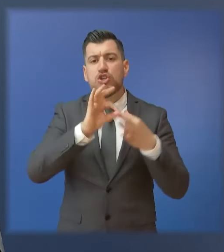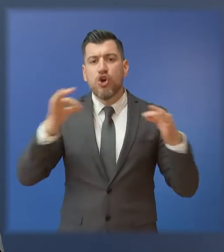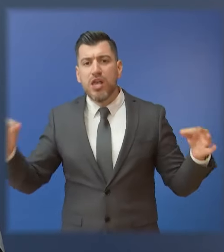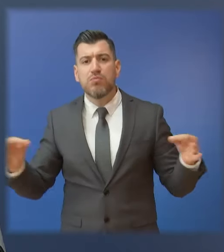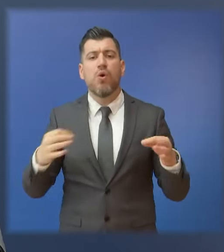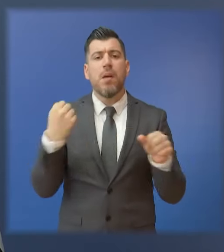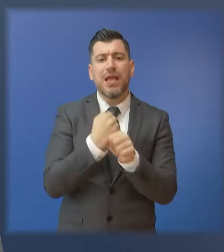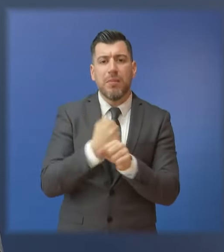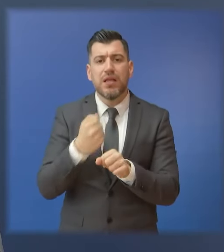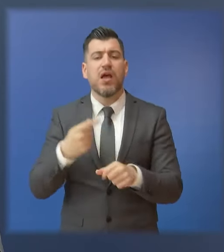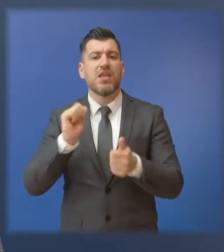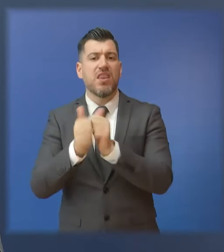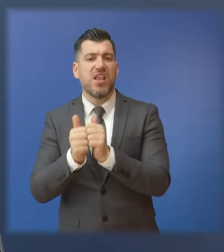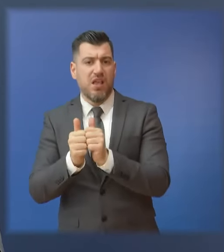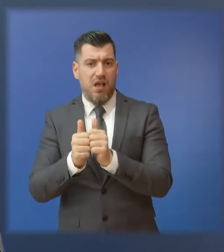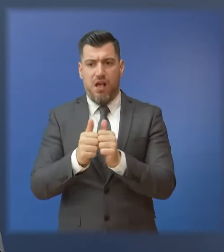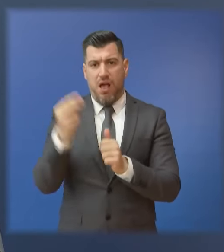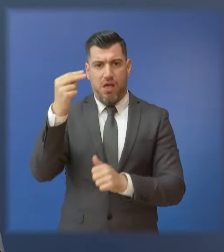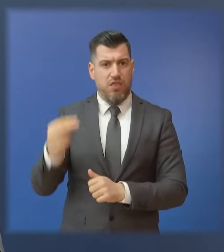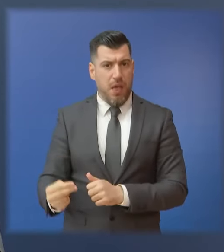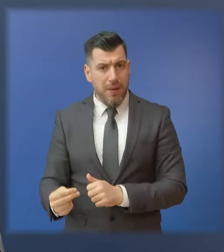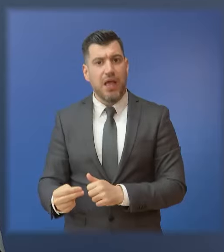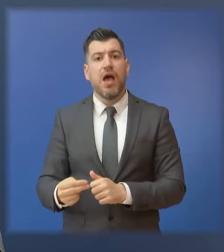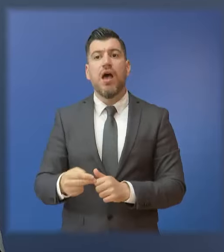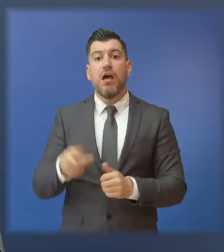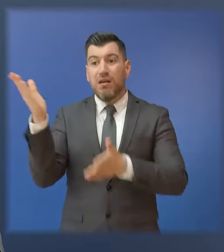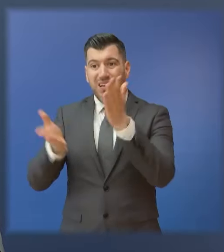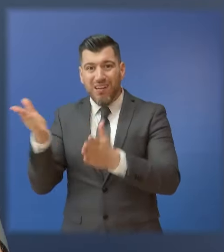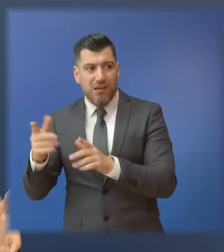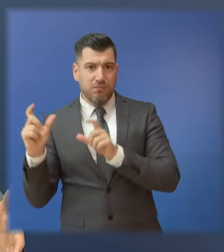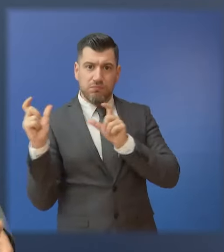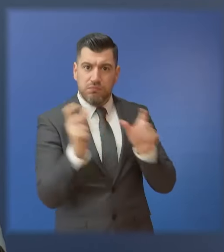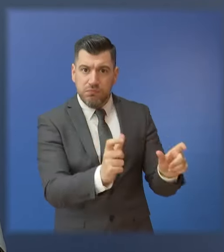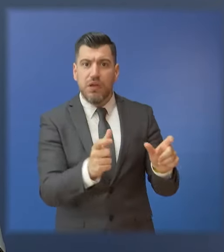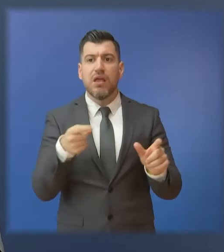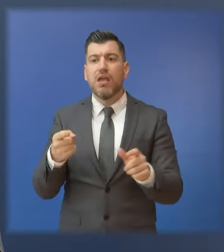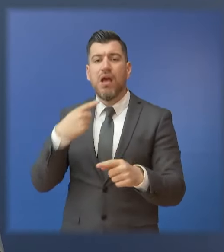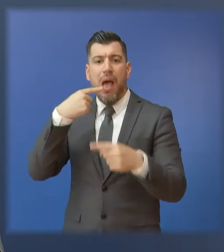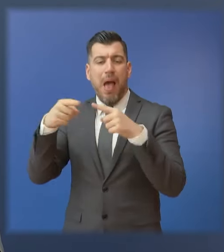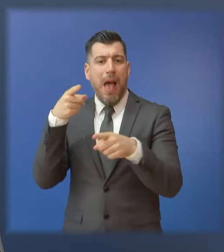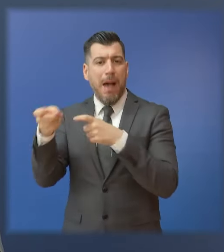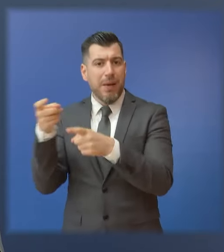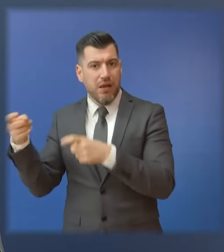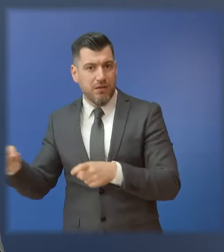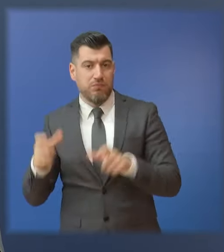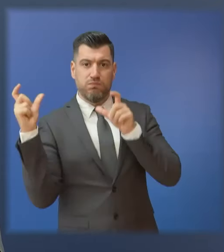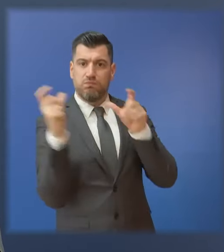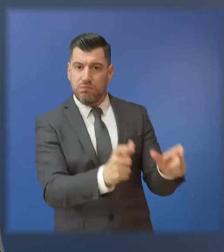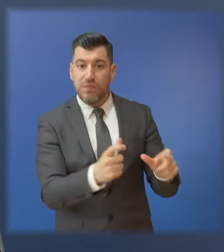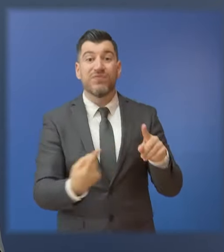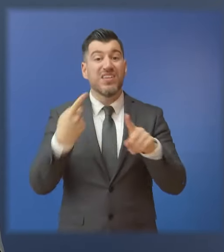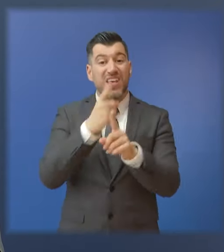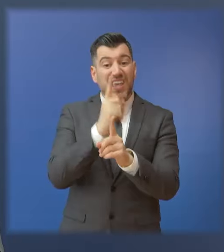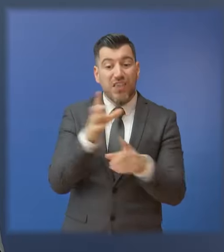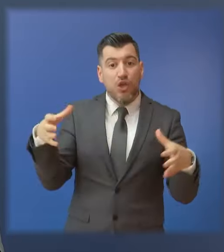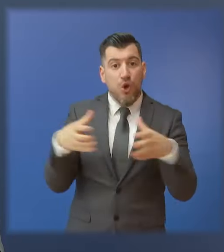επαγγελματικών αθλητικών γεγονότων από πράξεις βίας ή παρόμοιες απειλές την ειδική task force για τη διασφάλιση της προστασίας